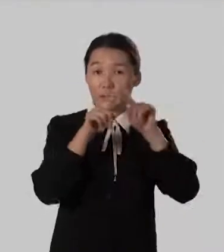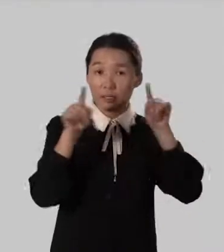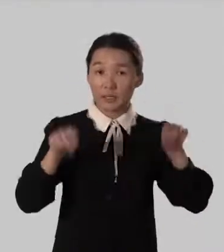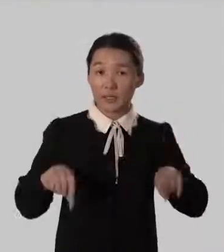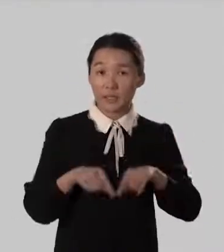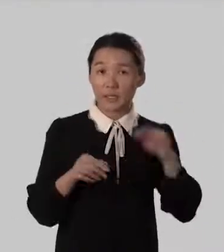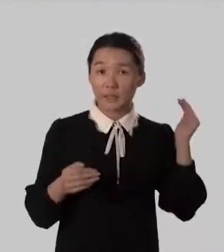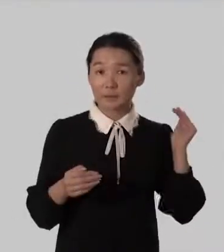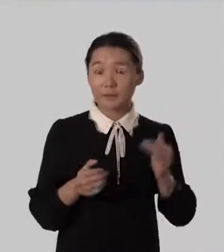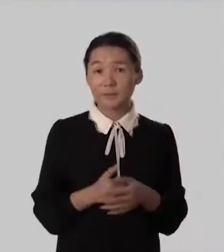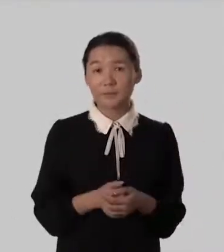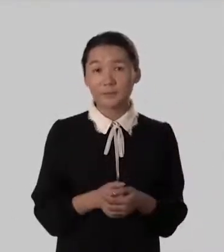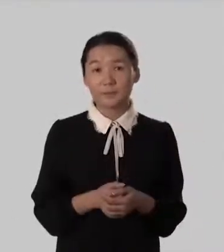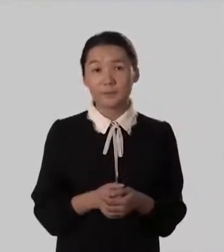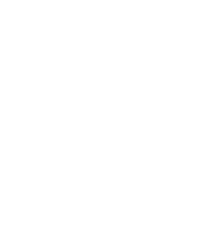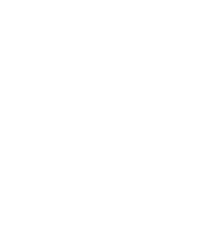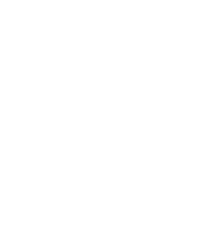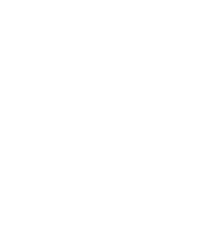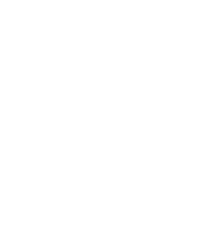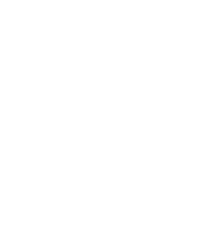внимание на экран